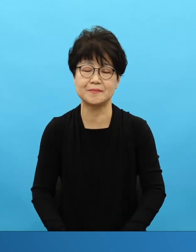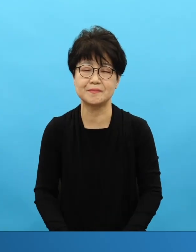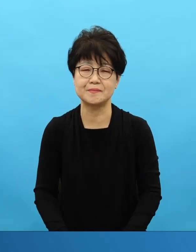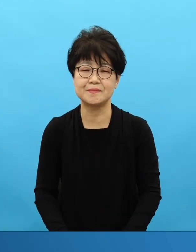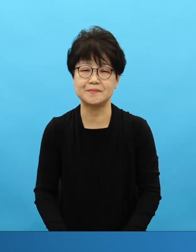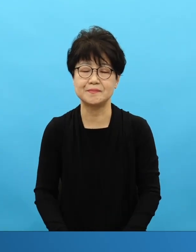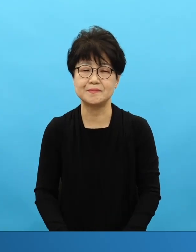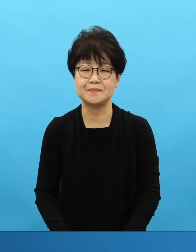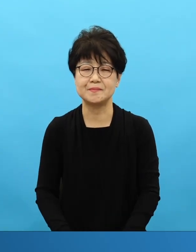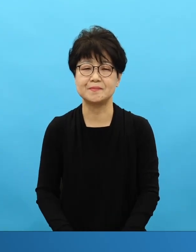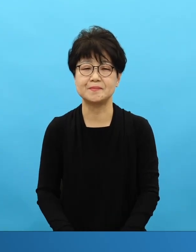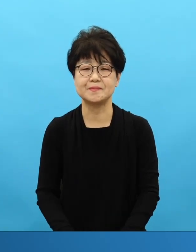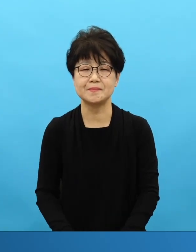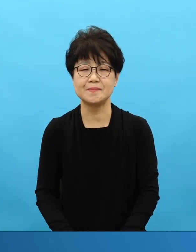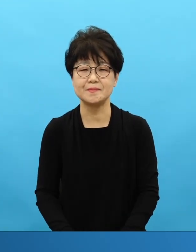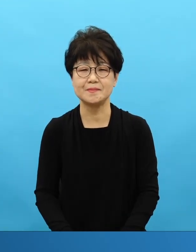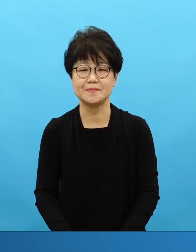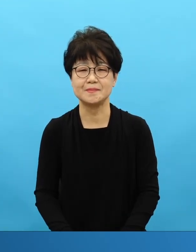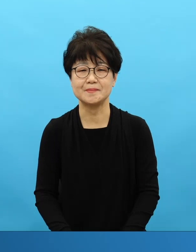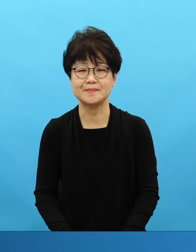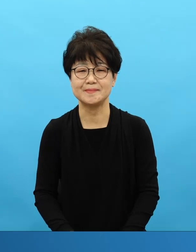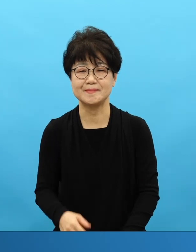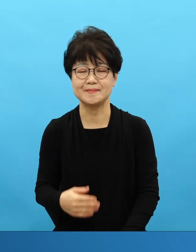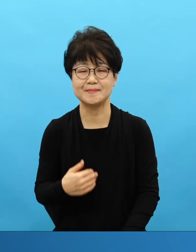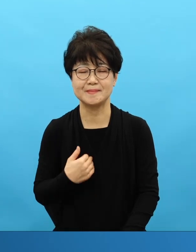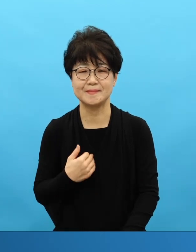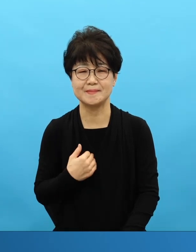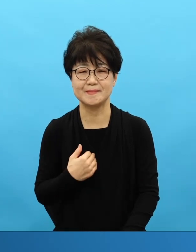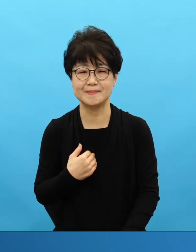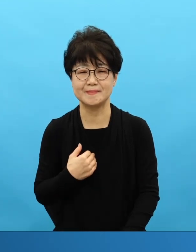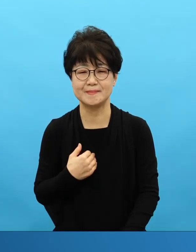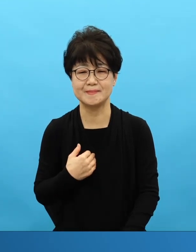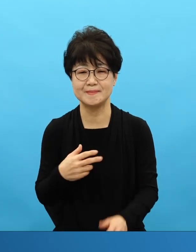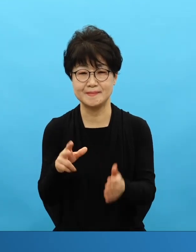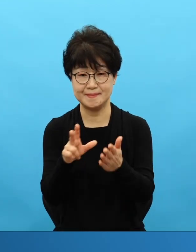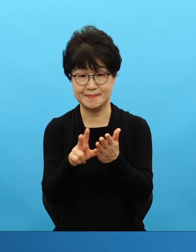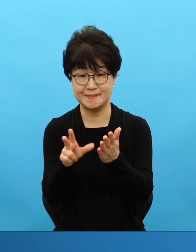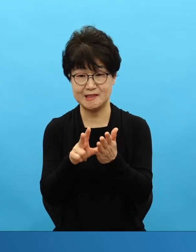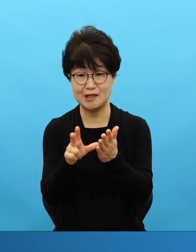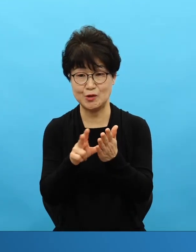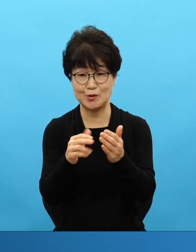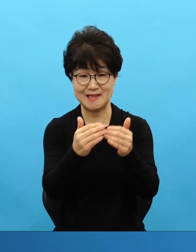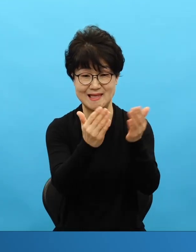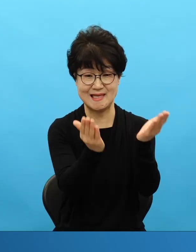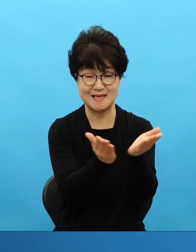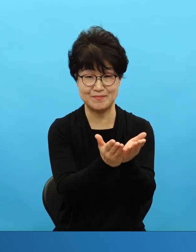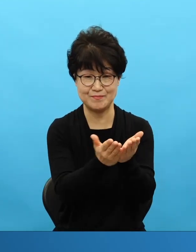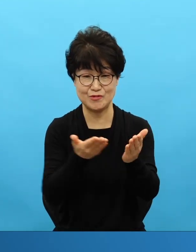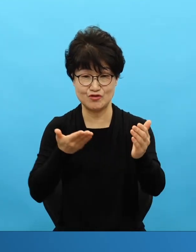오늘 저는 그 자료팀에게 소개하려고 책을 안 가져왔는데 일본 의사가 쓴 책이에요.